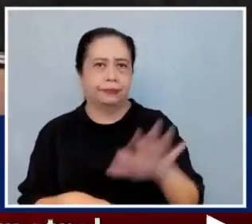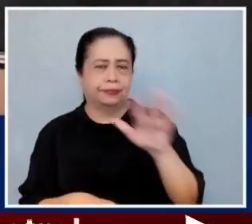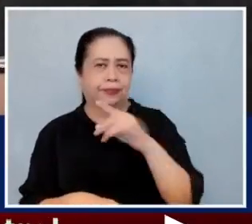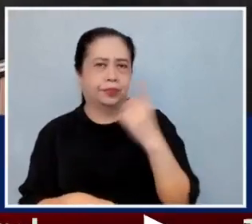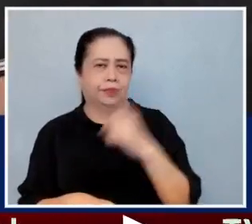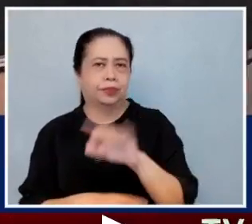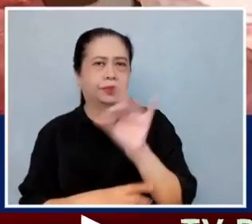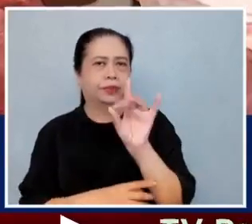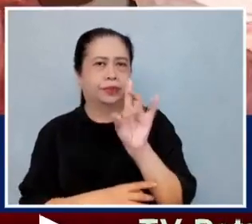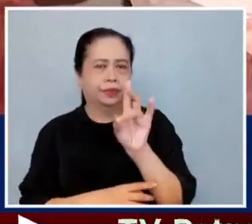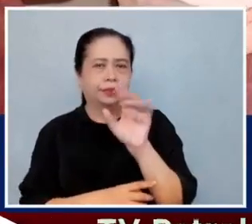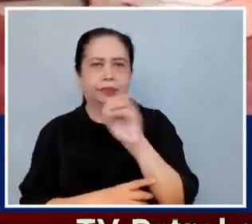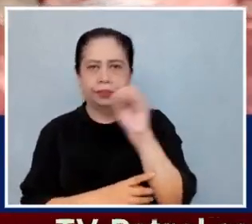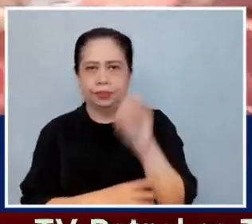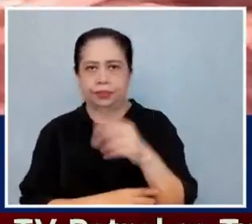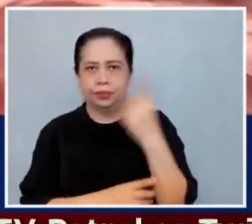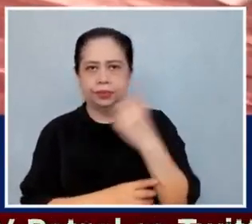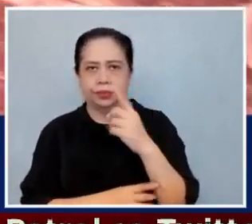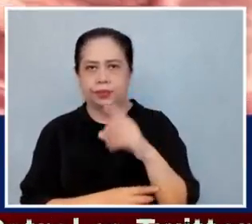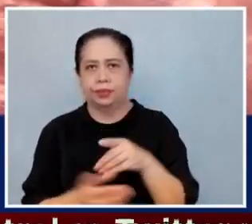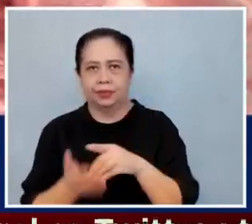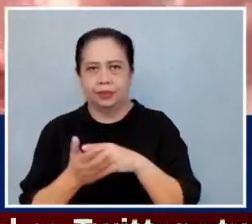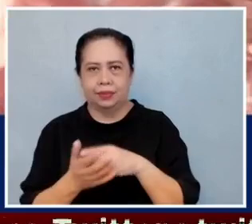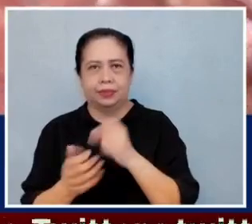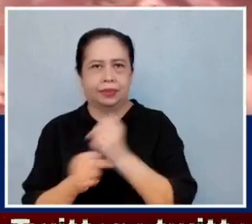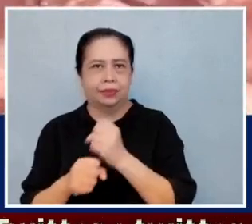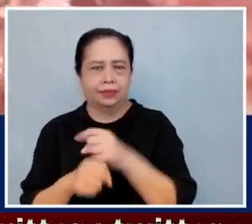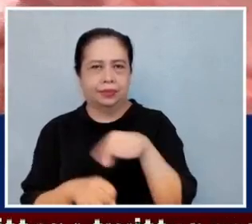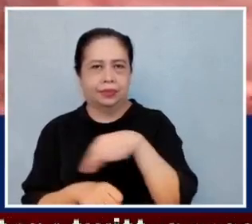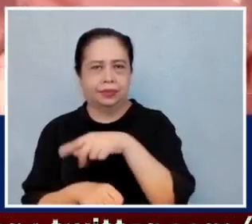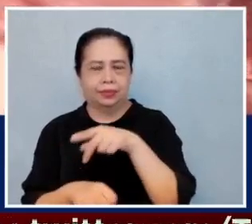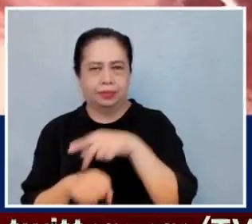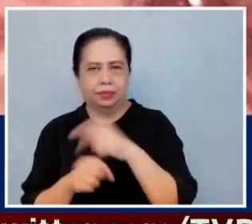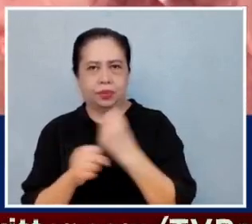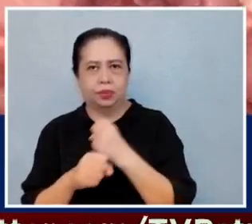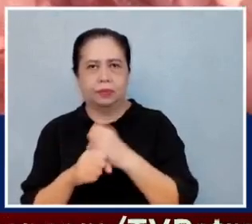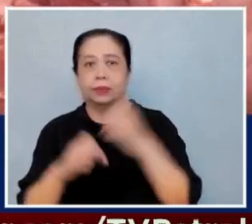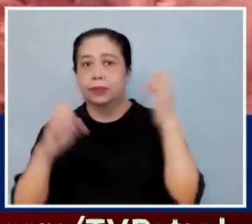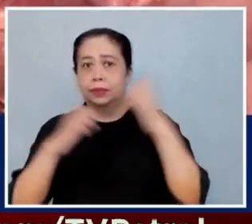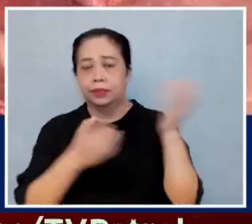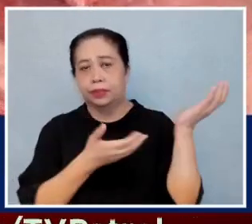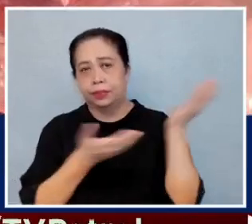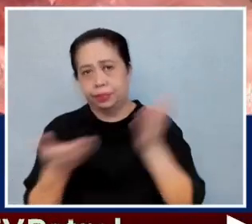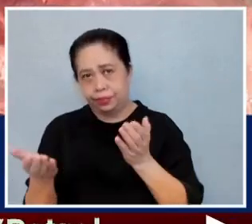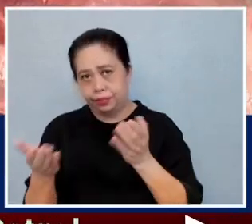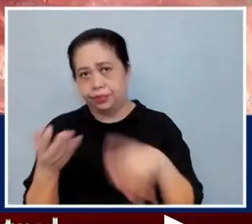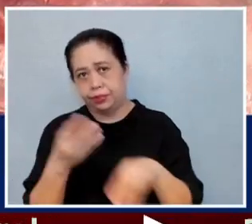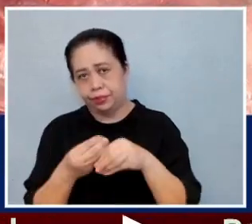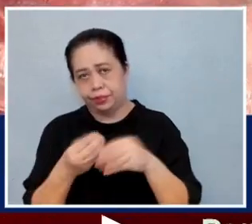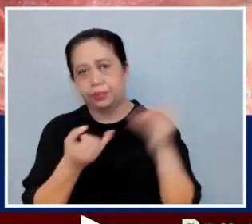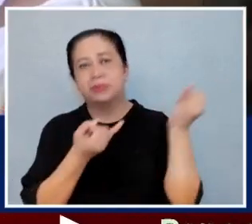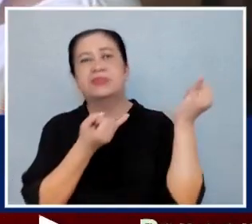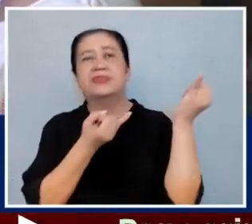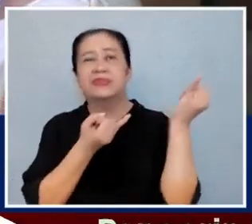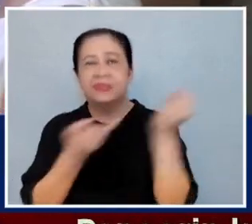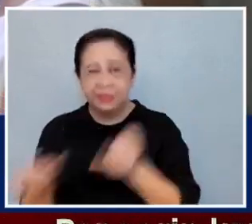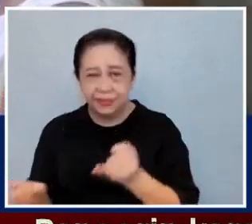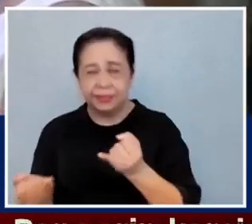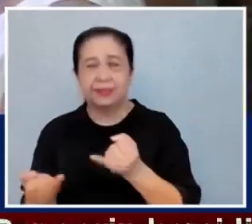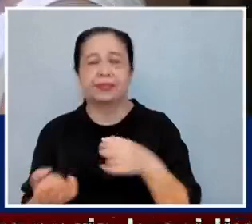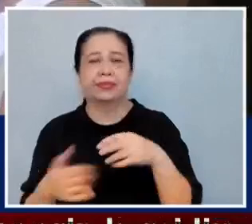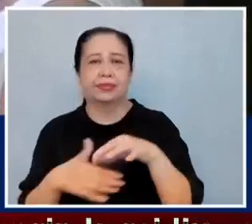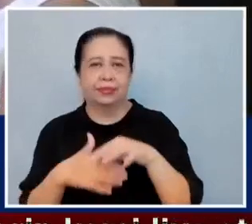sa 87% ng demand ang locally produced. Pero may inaasahan namang darating na karagdagang imported supply.